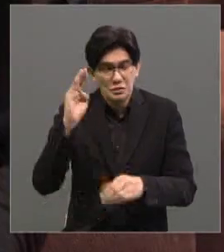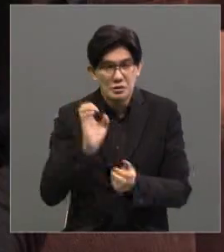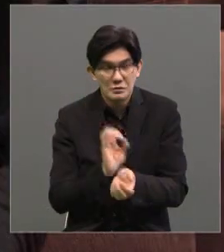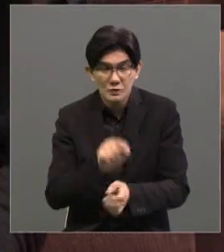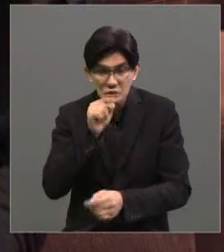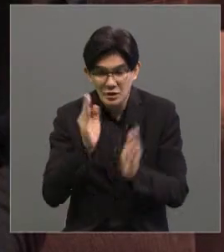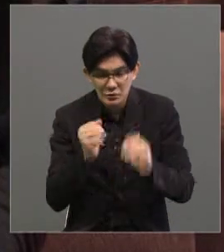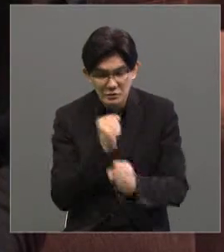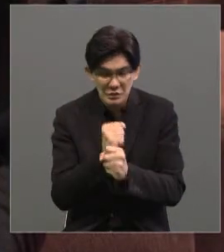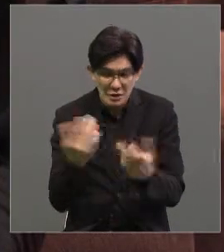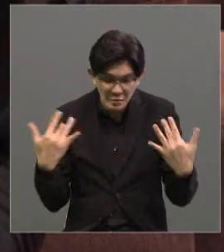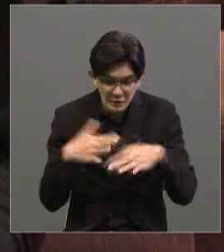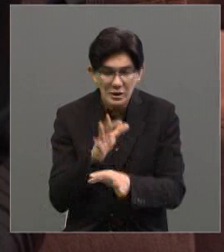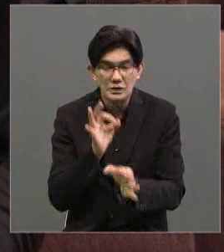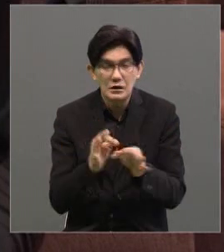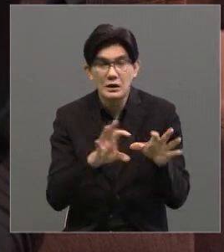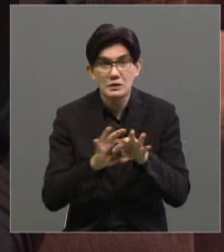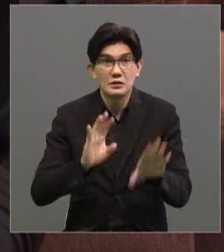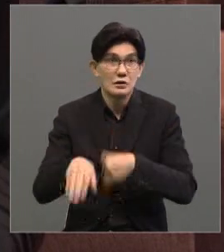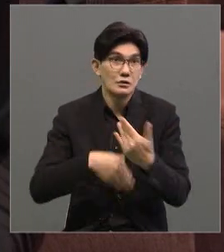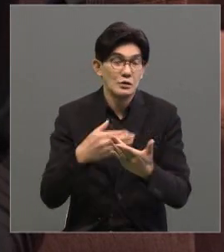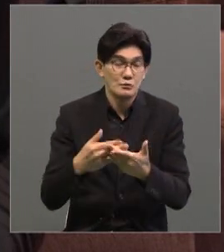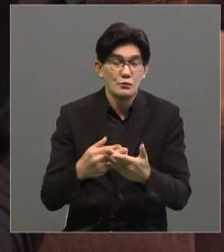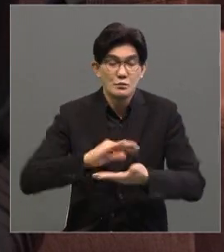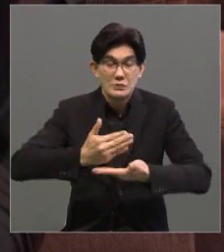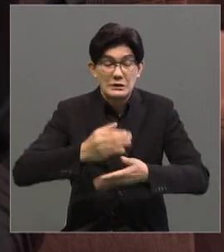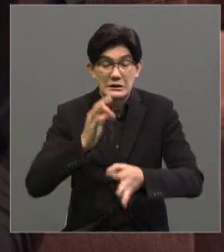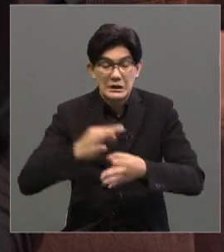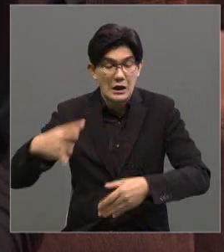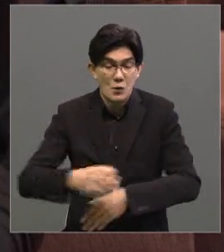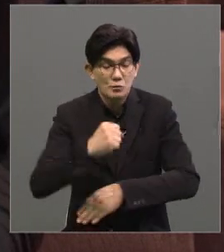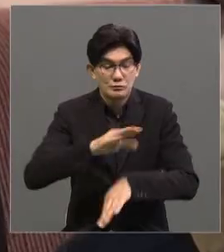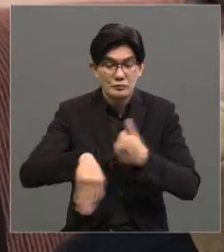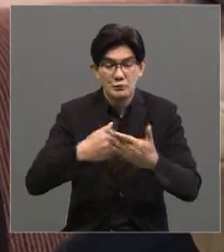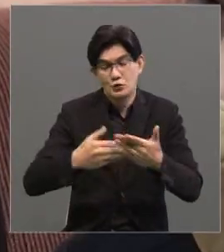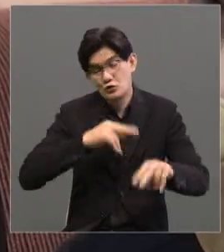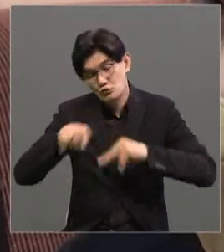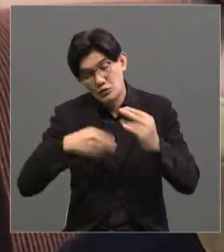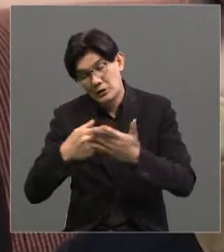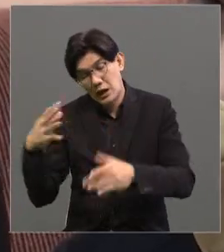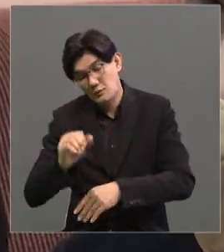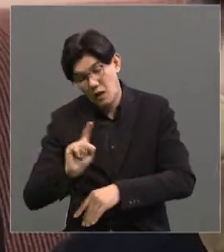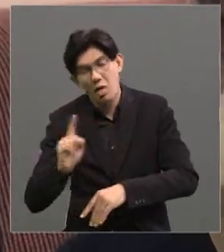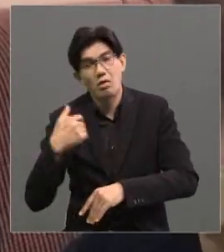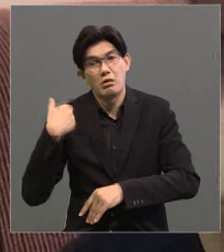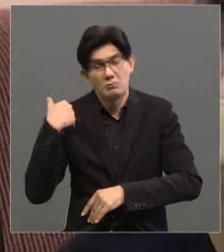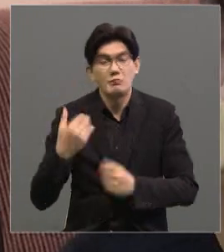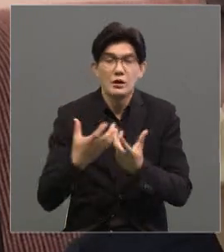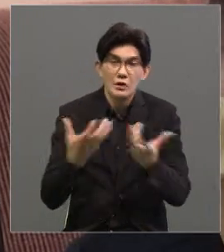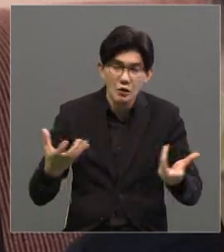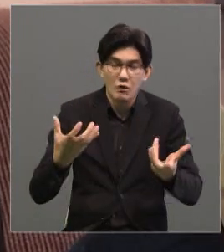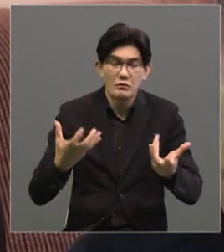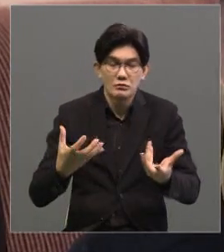สั่งการให้เจ้าหน้าที่ประสานไปยังธนาคารที่เกี่ยวข้องเพื่ออายัดบัญชีที่เกี่ยวข้องแล้วก็ตรวจสอบเส้นทางการเงินรวมถึงยึด